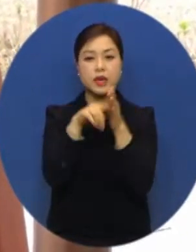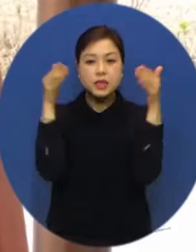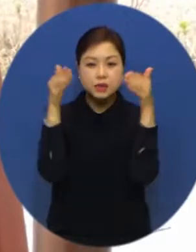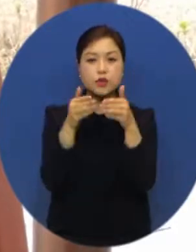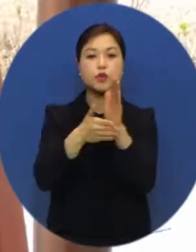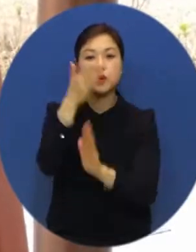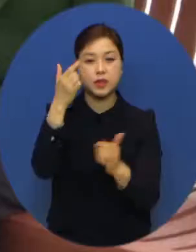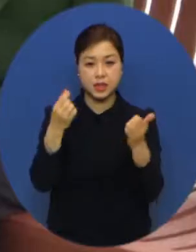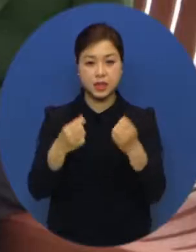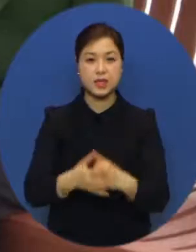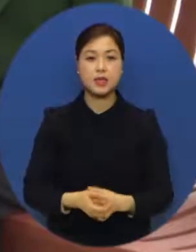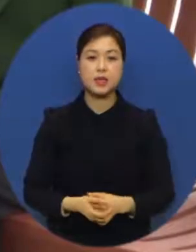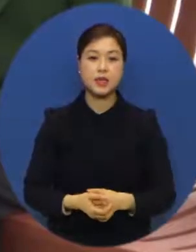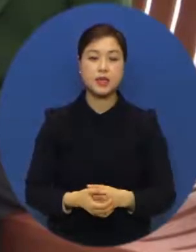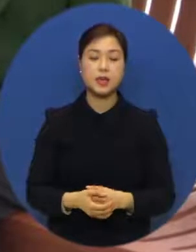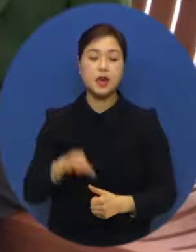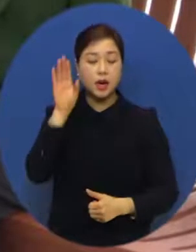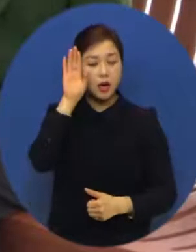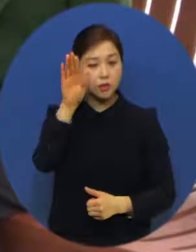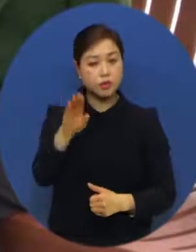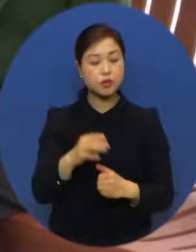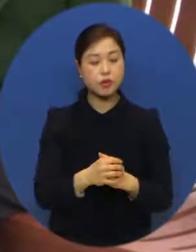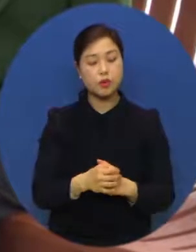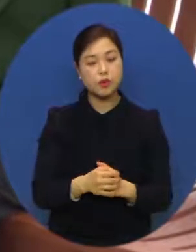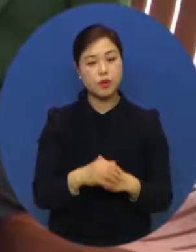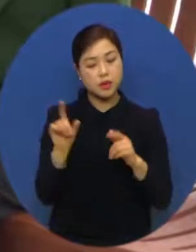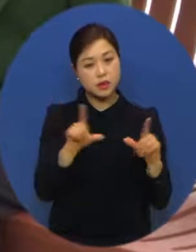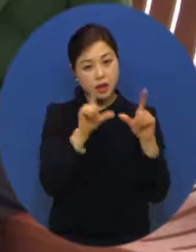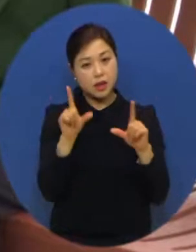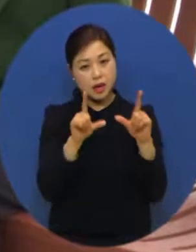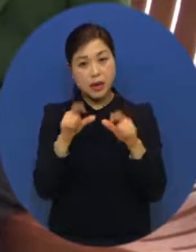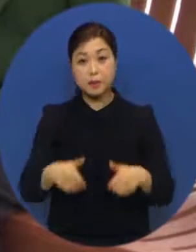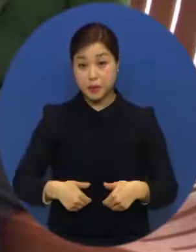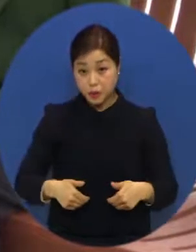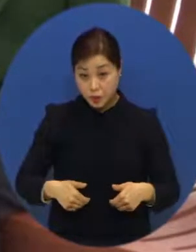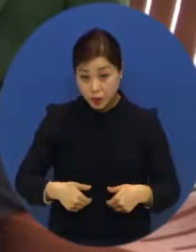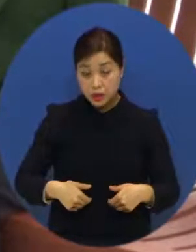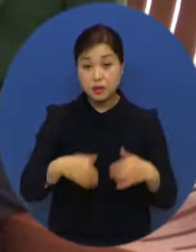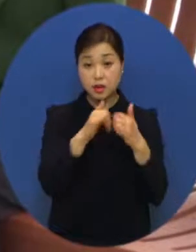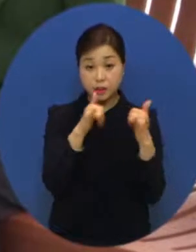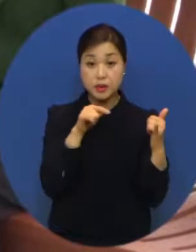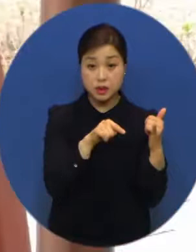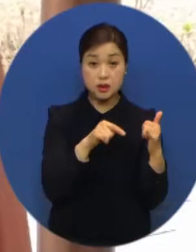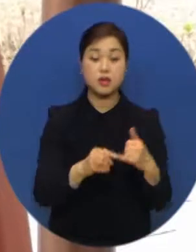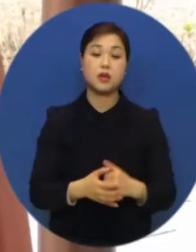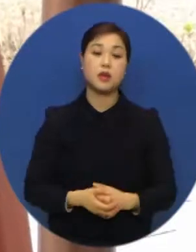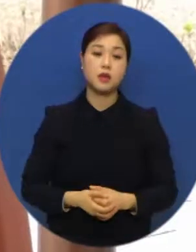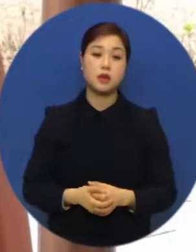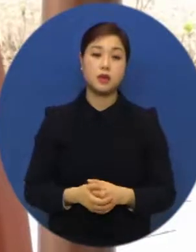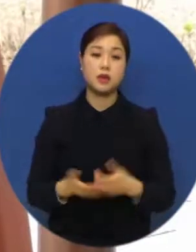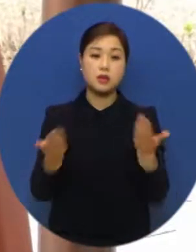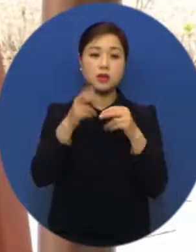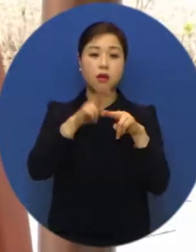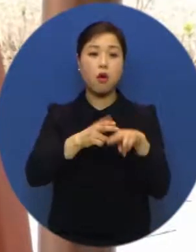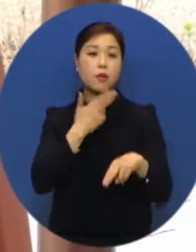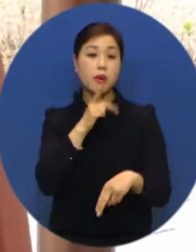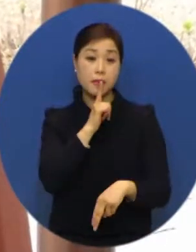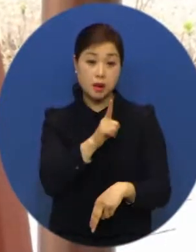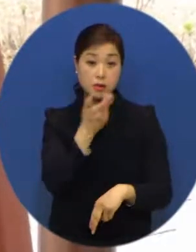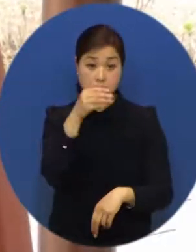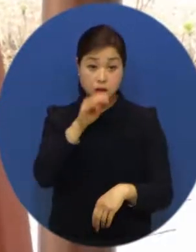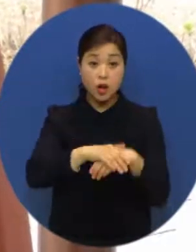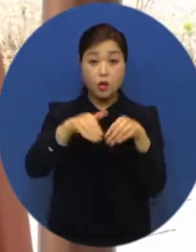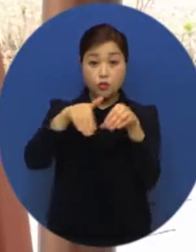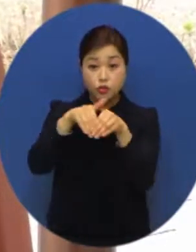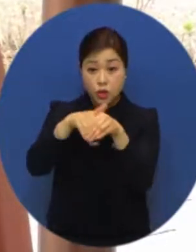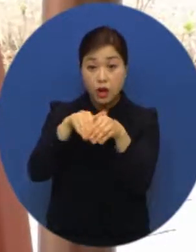수밖에 없고요. 네네. 그리고 앞으로 살아가야 될 세대들이 지금 일자리가 없다고 하는데, 제가 아까도 말했듯이 문화의